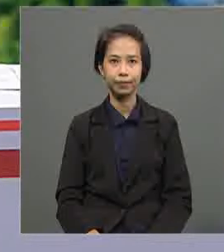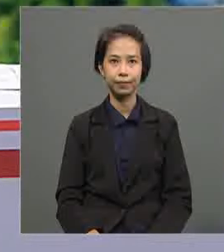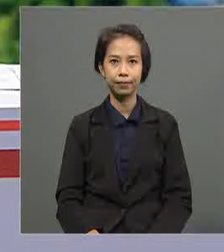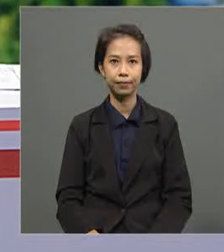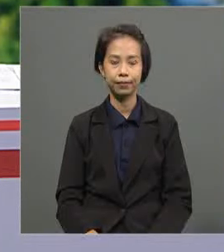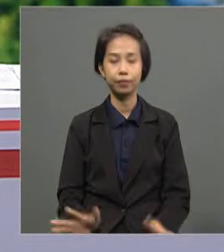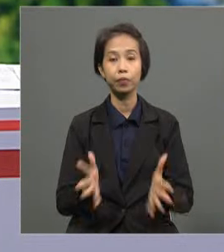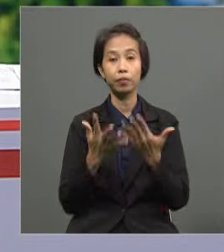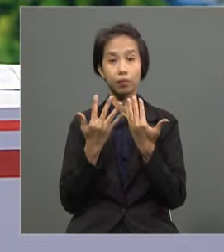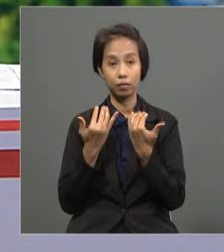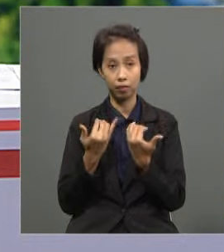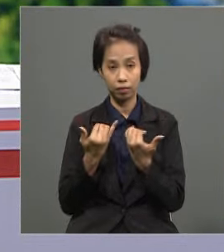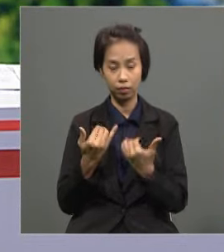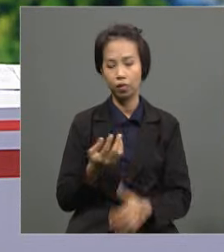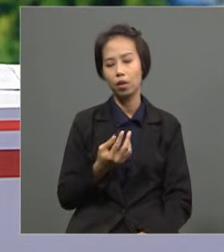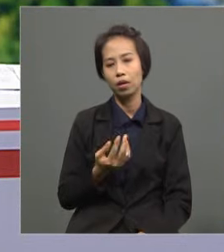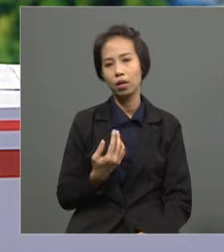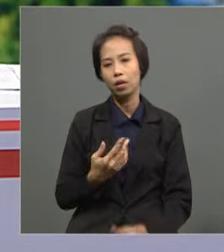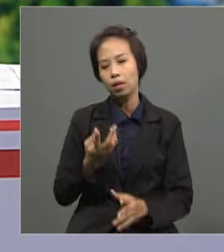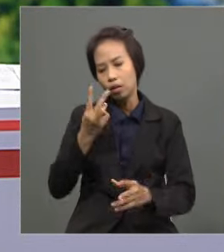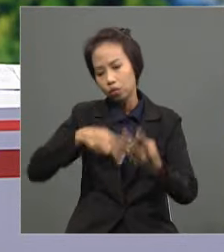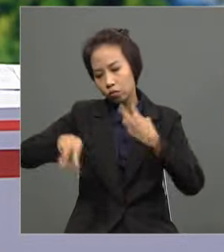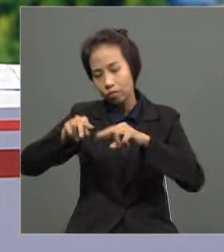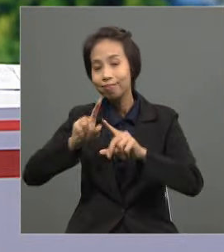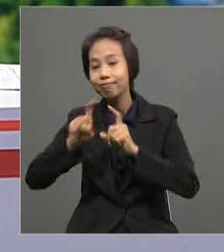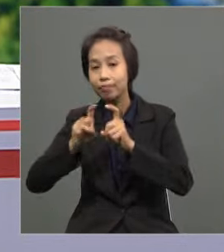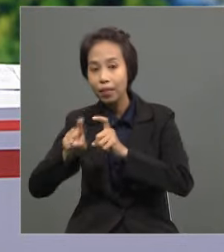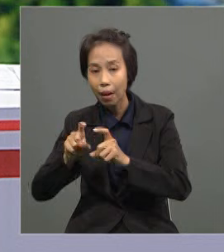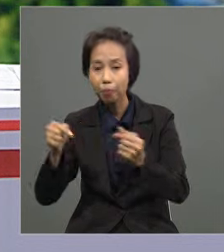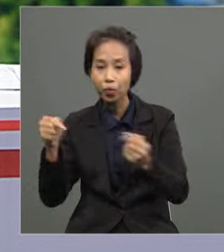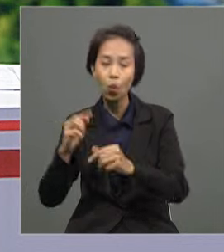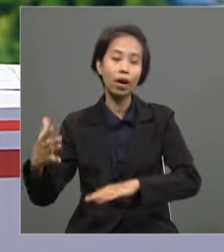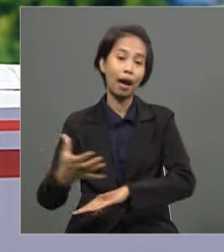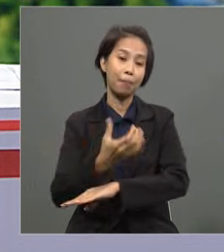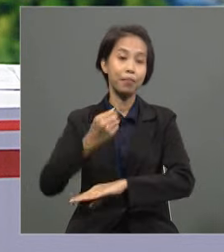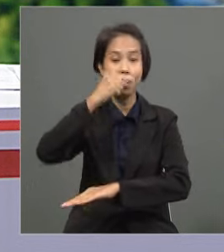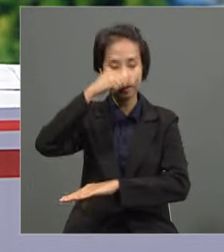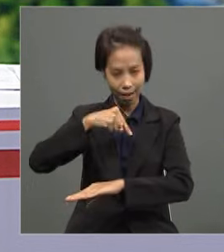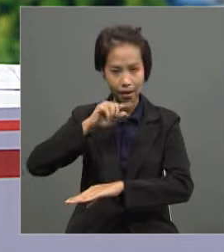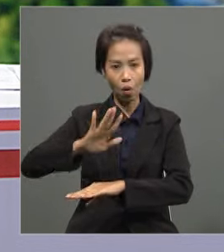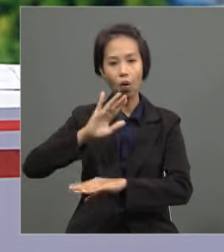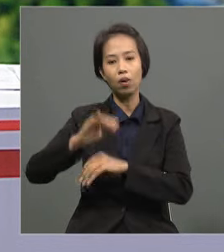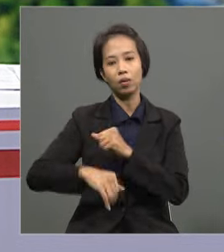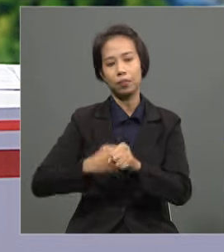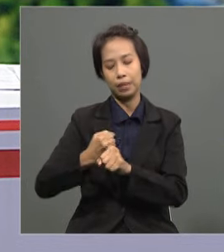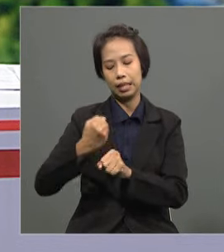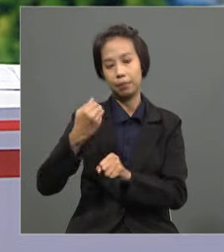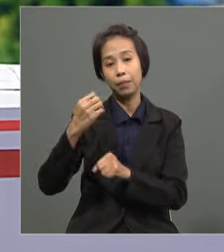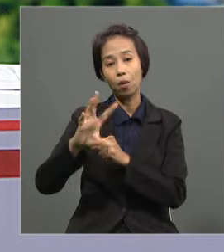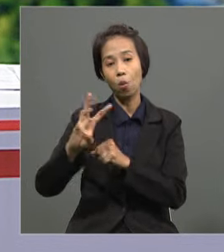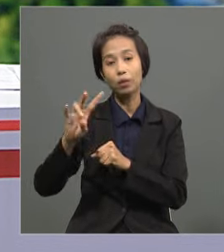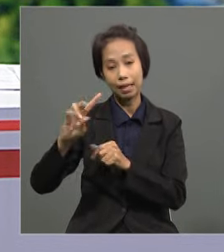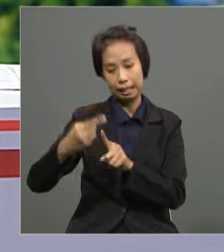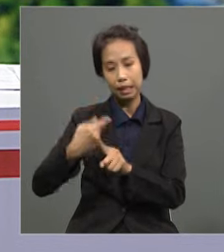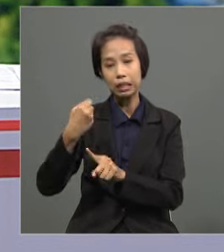มาดูผลสำรวจความคิดเห็นของพี่น้องประชาชนค่ะเรื่องของดัชนีการเมืองไทยประจำเดือนตุลาคม 2567ที่ผ่านมาภาพ